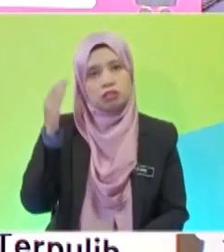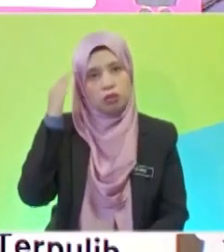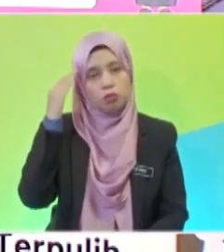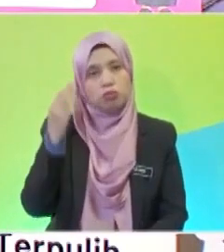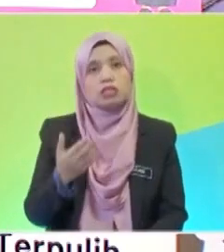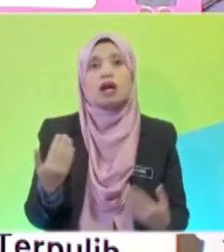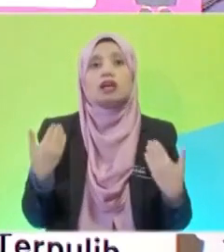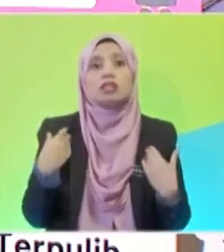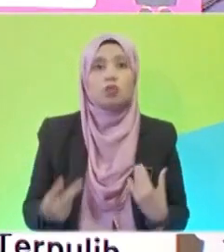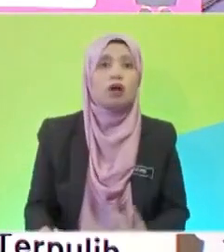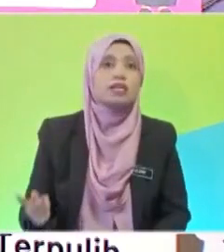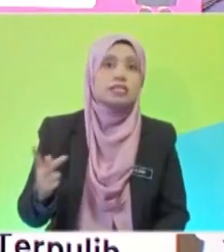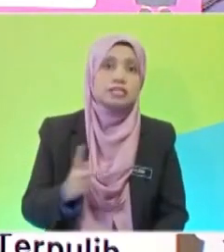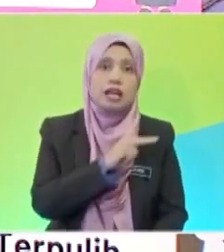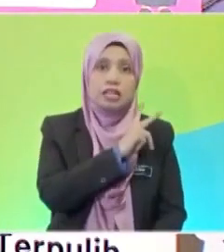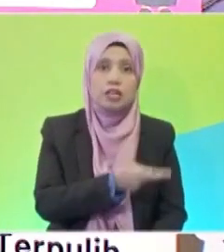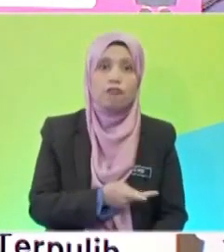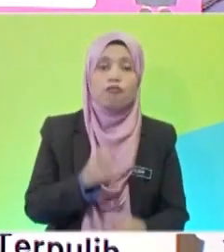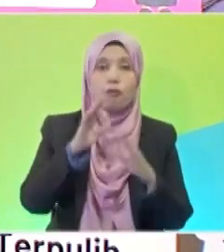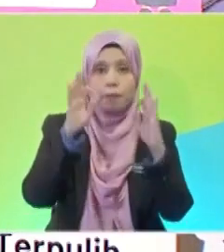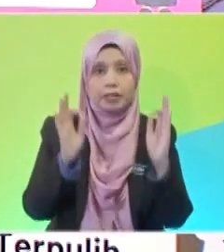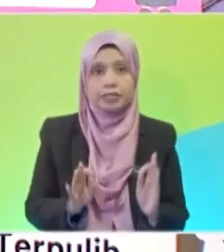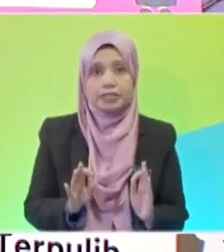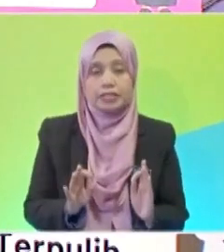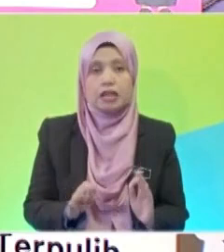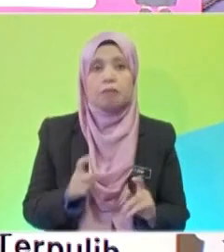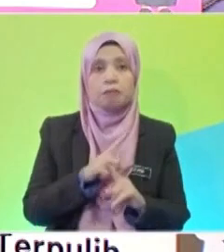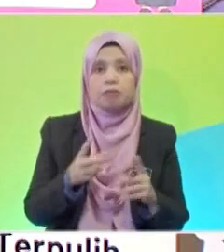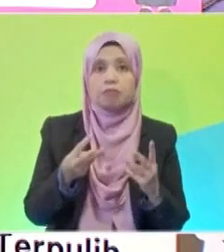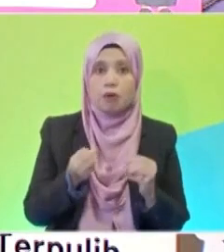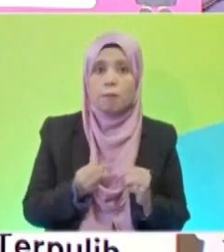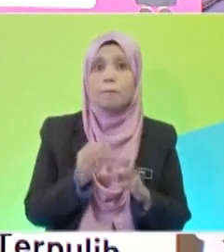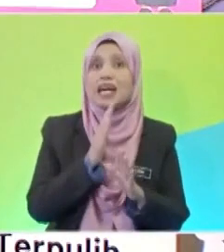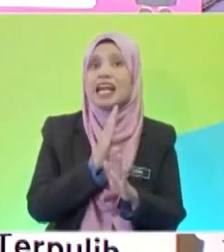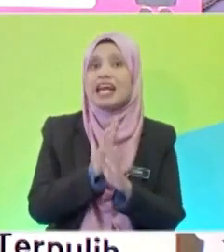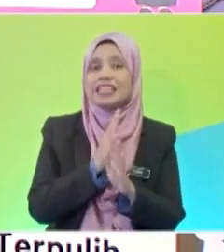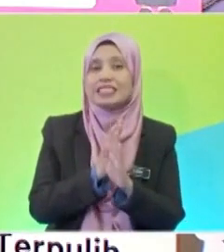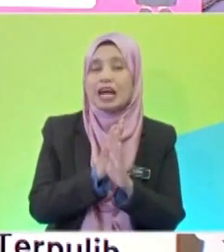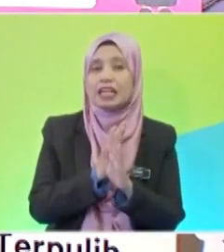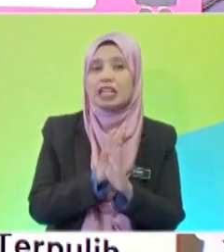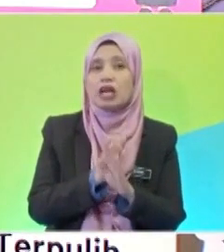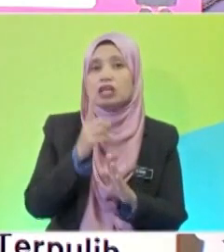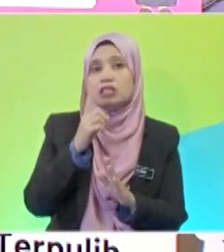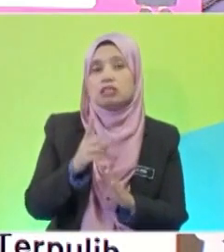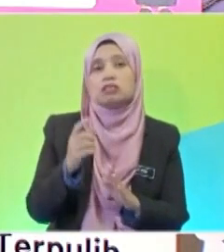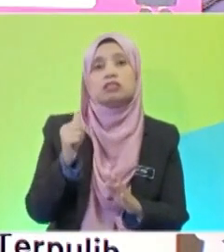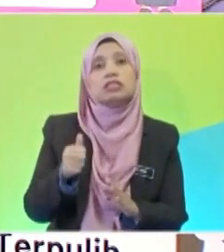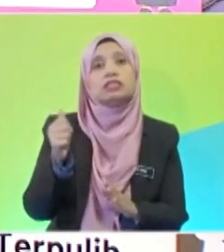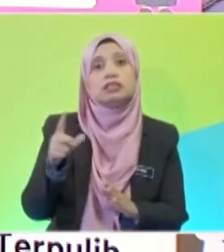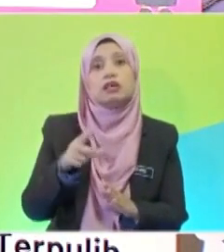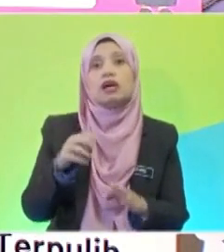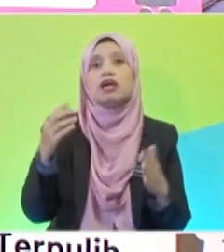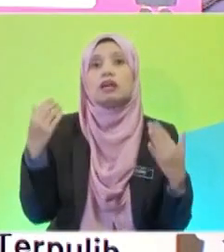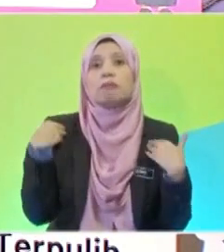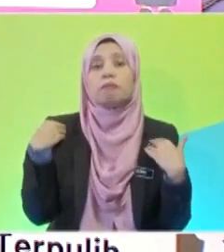nak fokus kepada pelarasan, Nisa. Pelarasan. Bila sebut pelarasan ni, ia melibatkan,